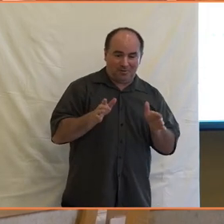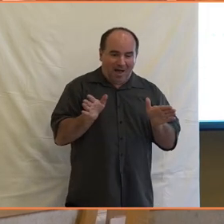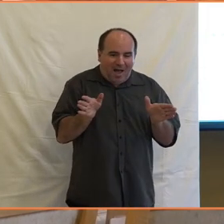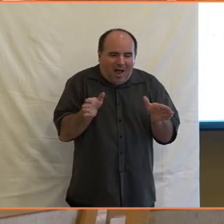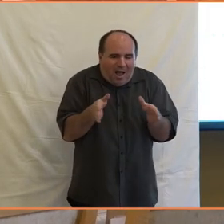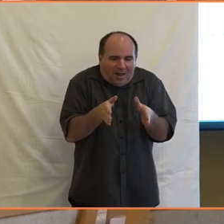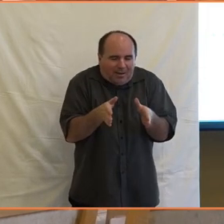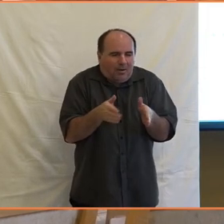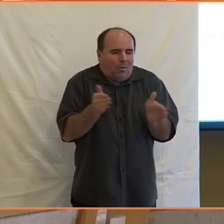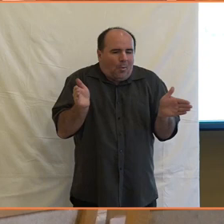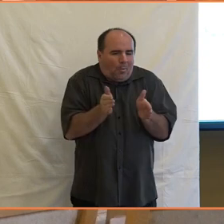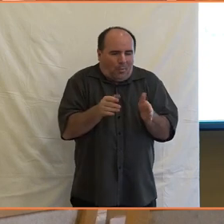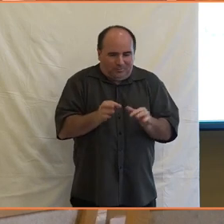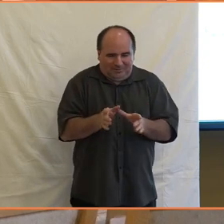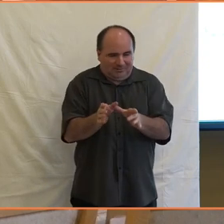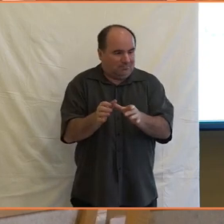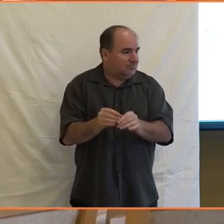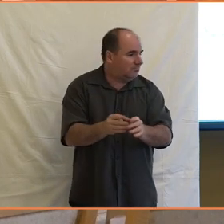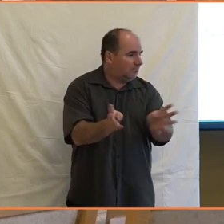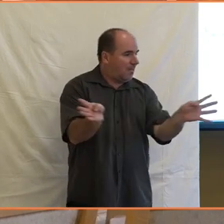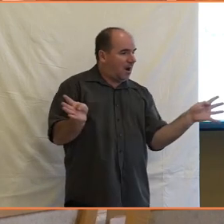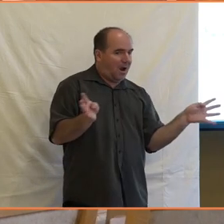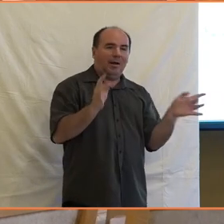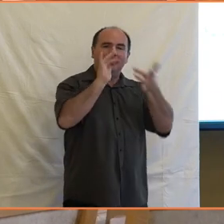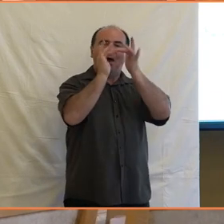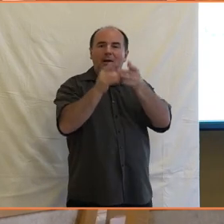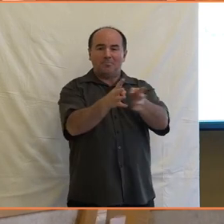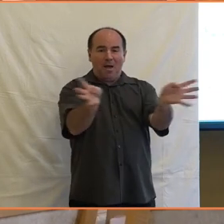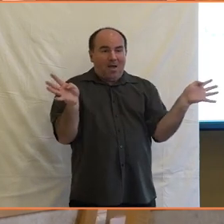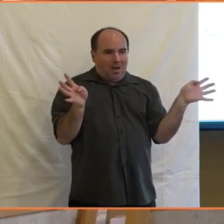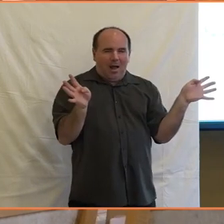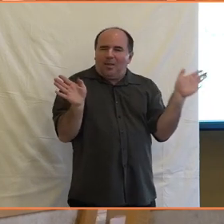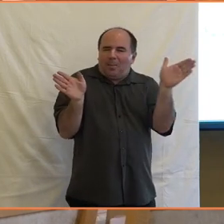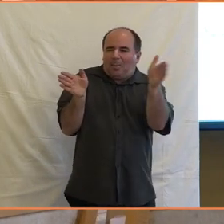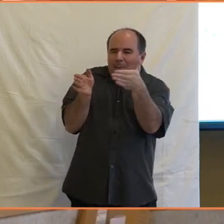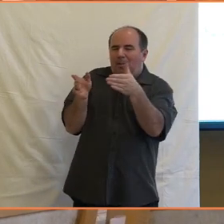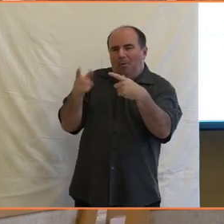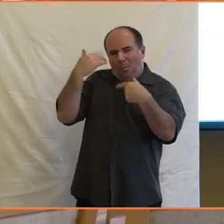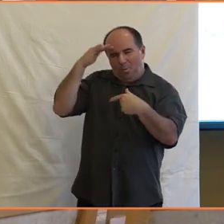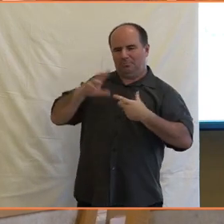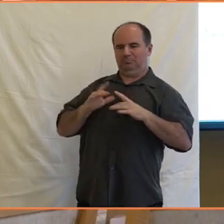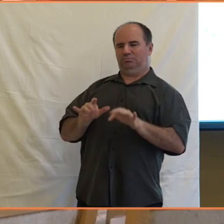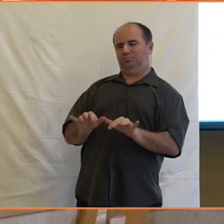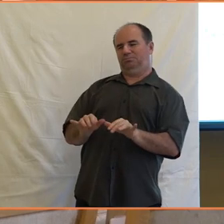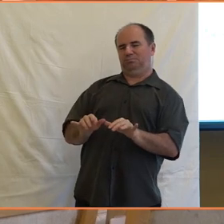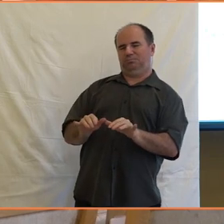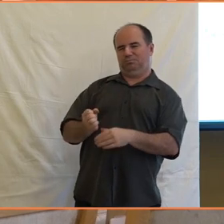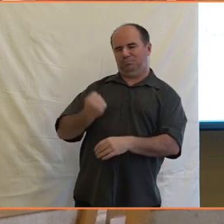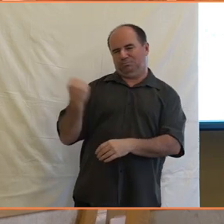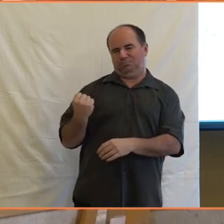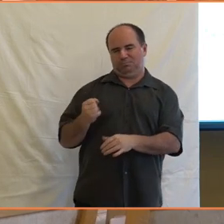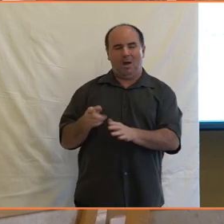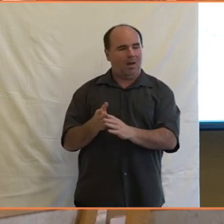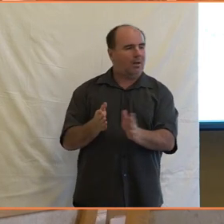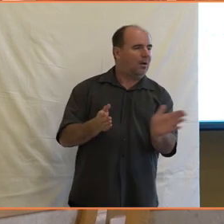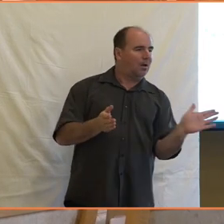funkcí, který na tu kvalitu života, začlenění do společnosti a řešení problémů nebo nějakou jejich pozici vlastně jako